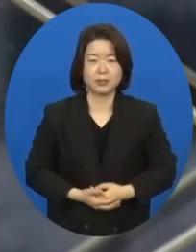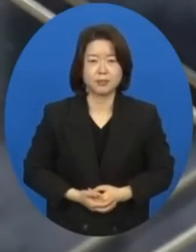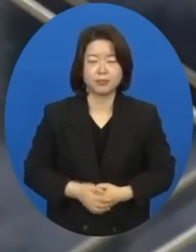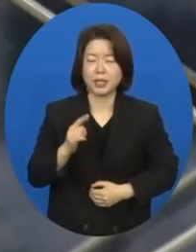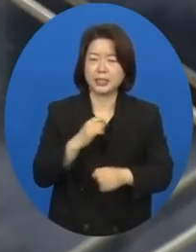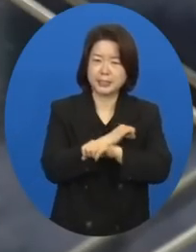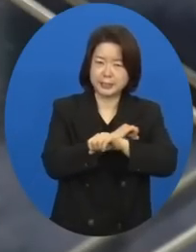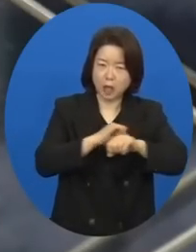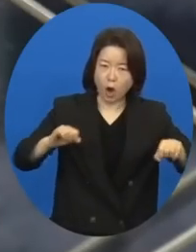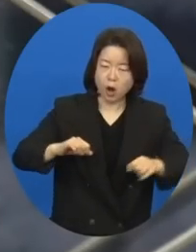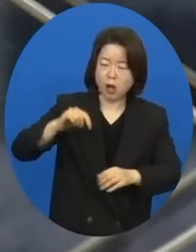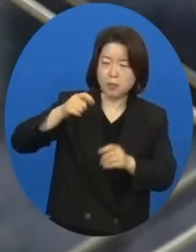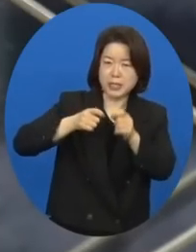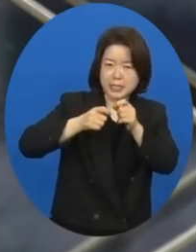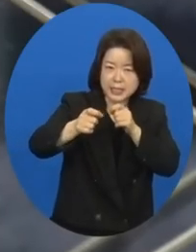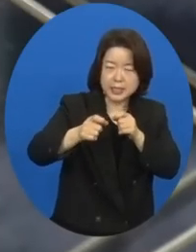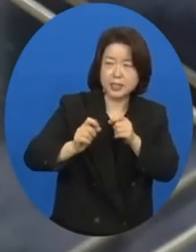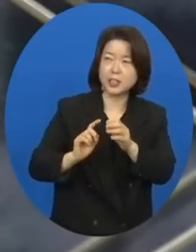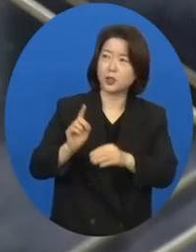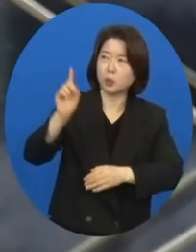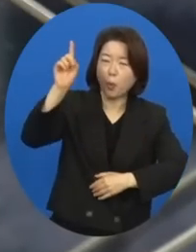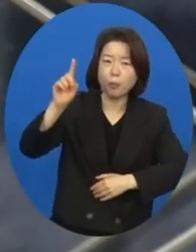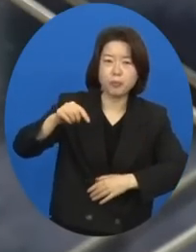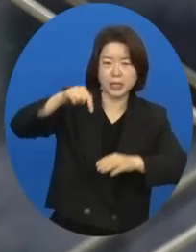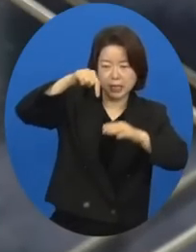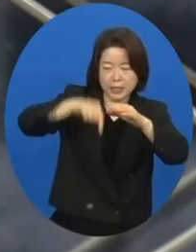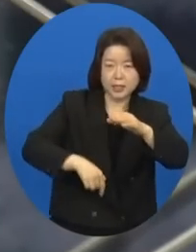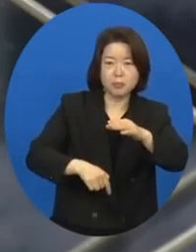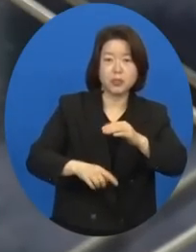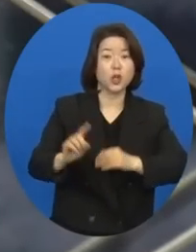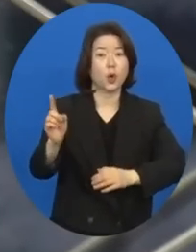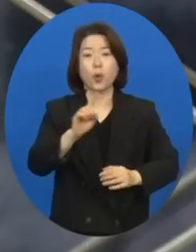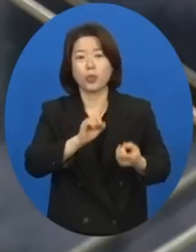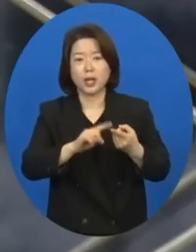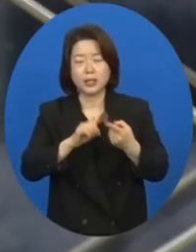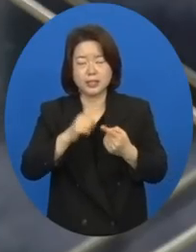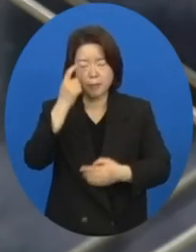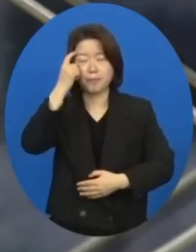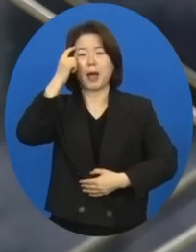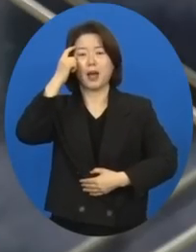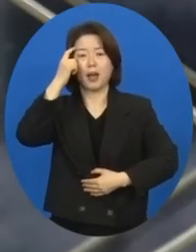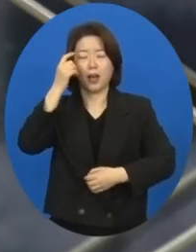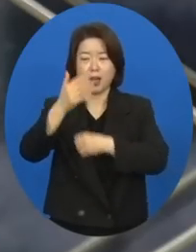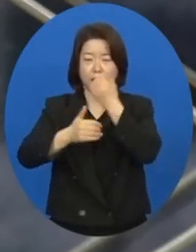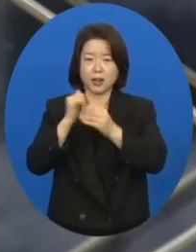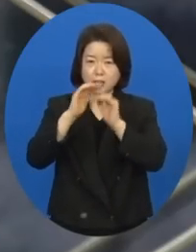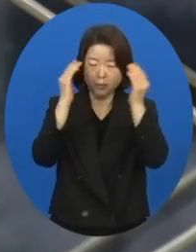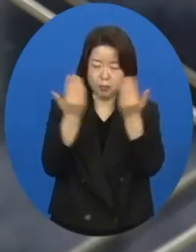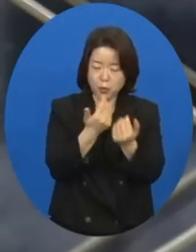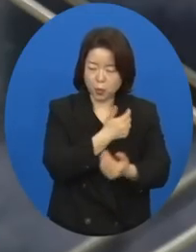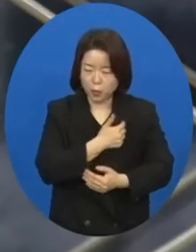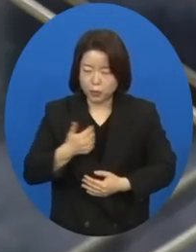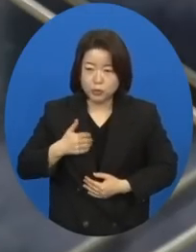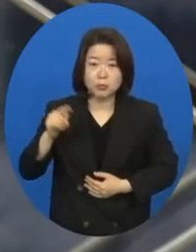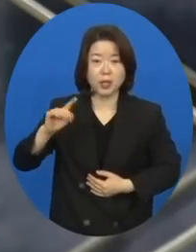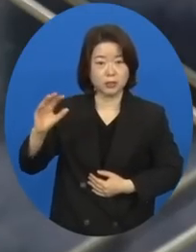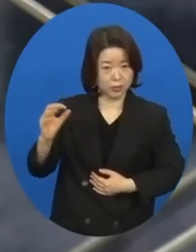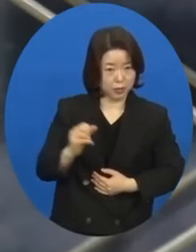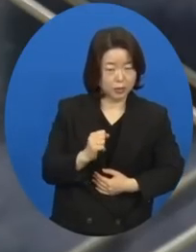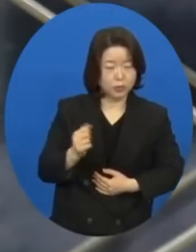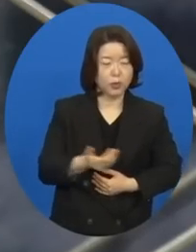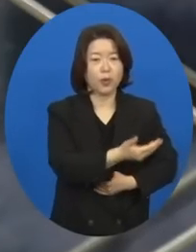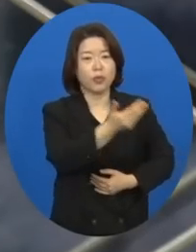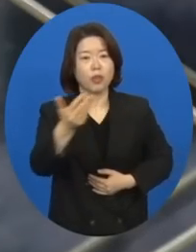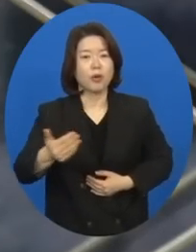그 너비와 길이와 높이와 깊이가 어떠함을 깨달아 하나님의 모든 충만하신 것으로